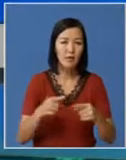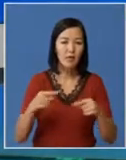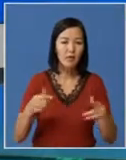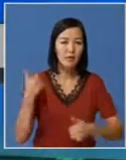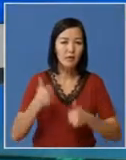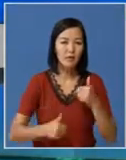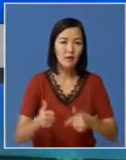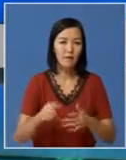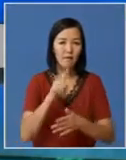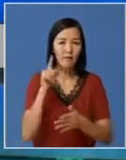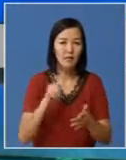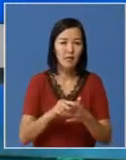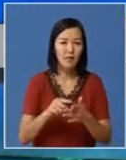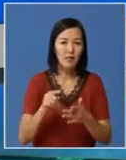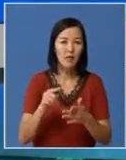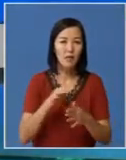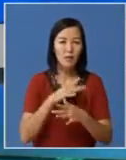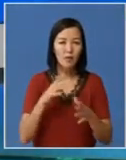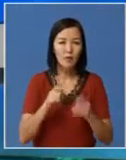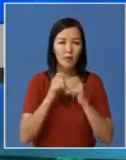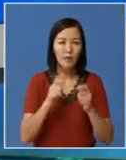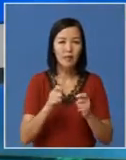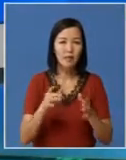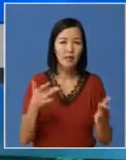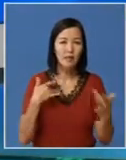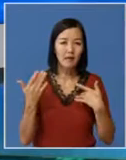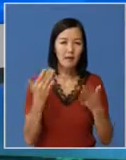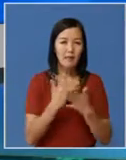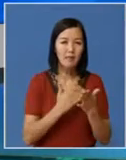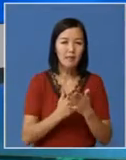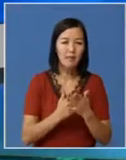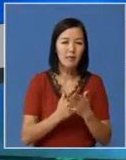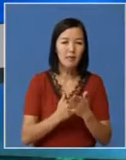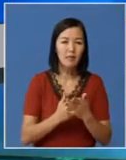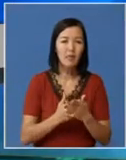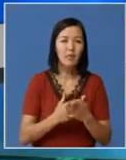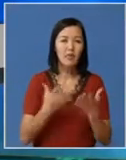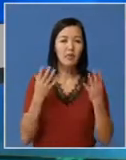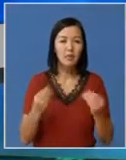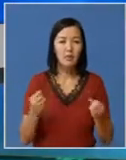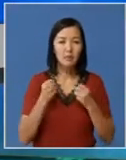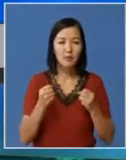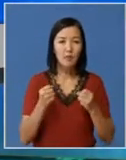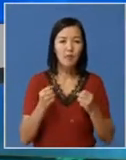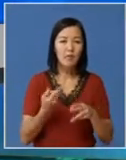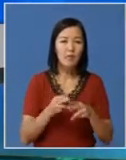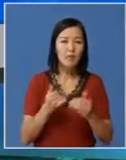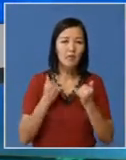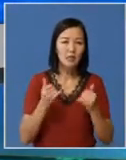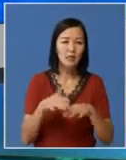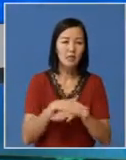различные состязания и викторины, море подарков и яркий концерт. Чем еще запомнился День спорта для жителей района, расскажет мой